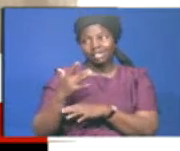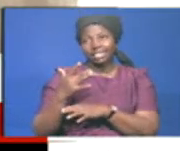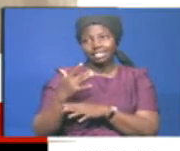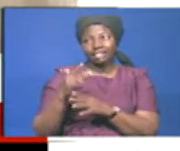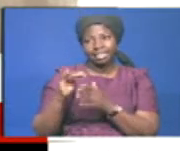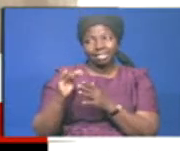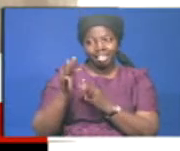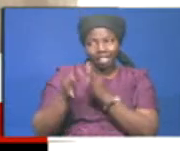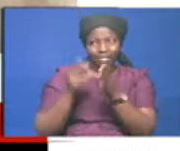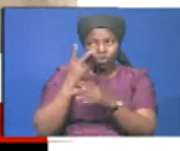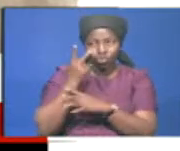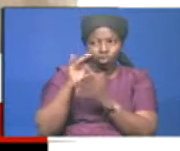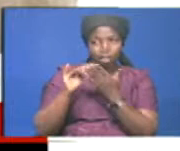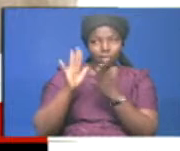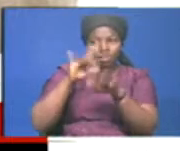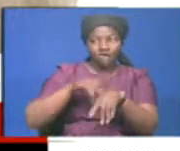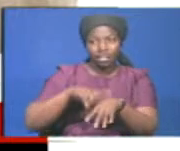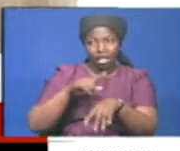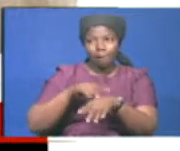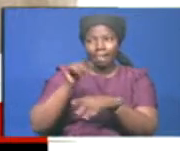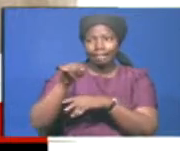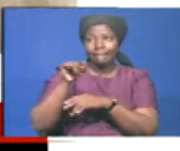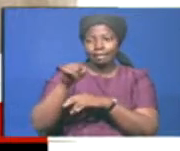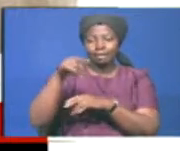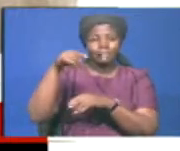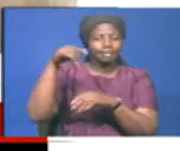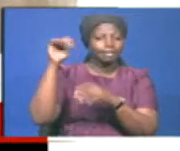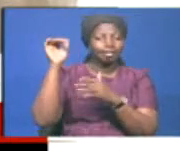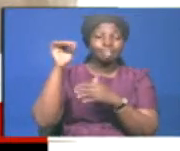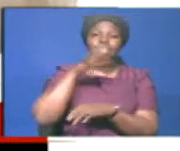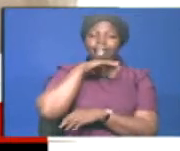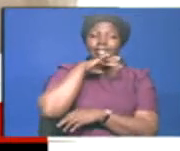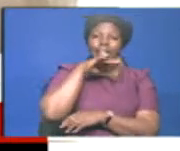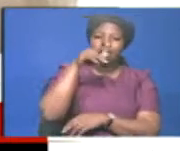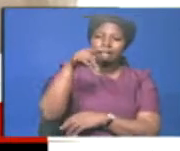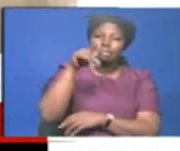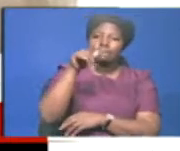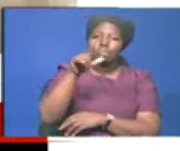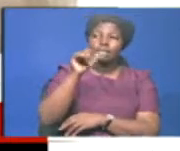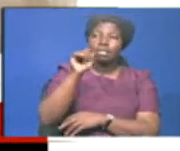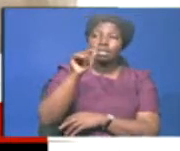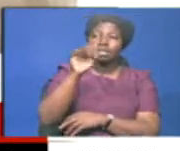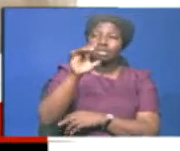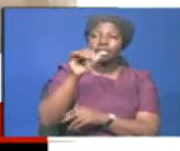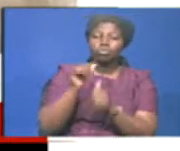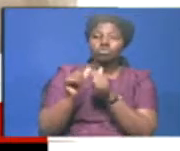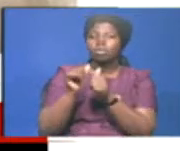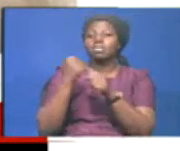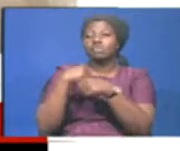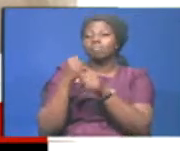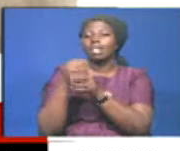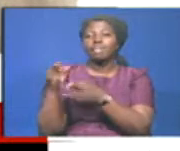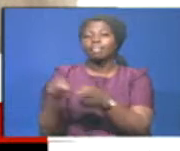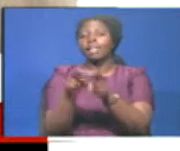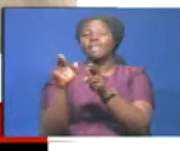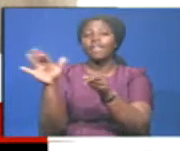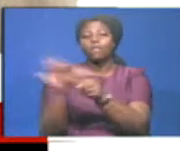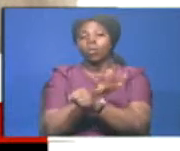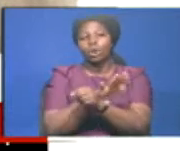mingi ni ile uchafu wa plastic ndio inajaza vipande vya hizo mito na kuzifanya